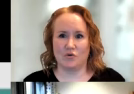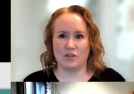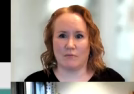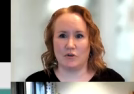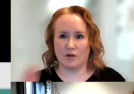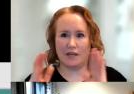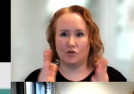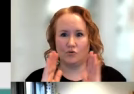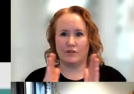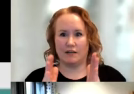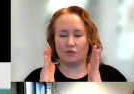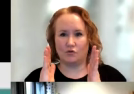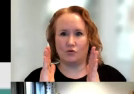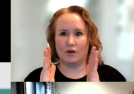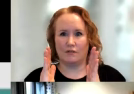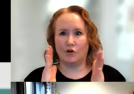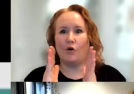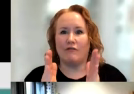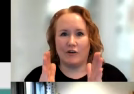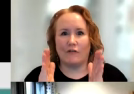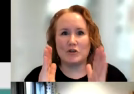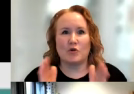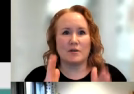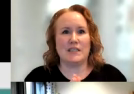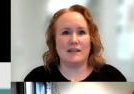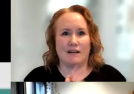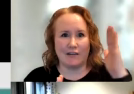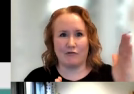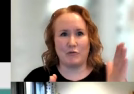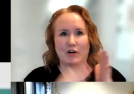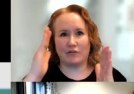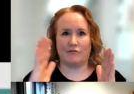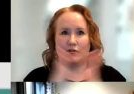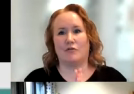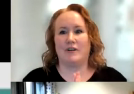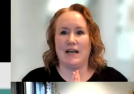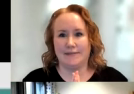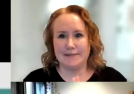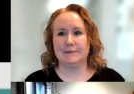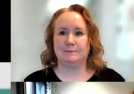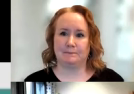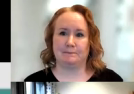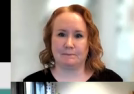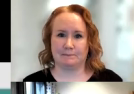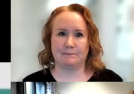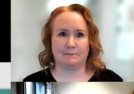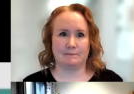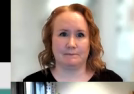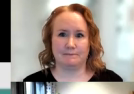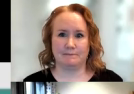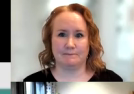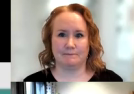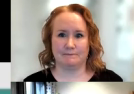Så vi har to lover som går samtidig, da. En for privat og en for den offentlige. Vi får et delt